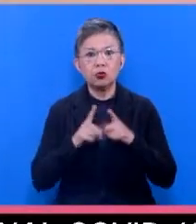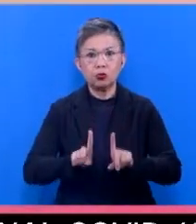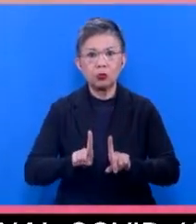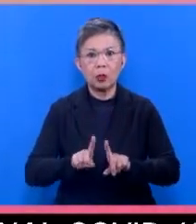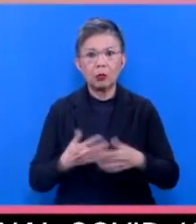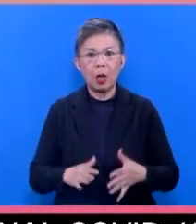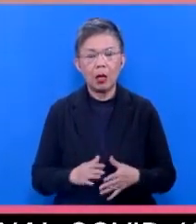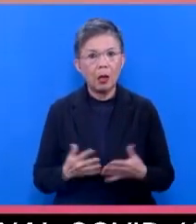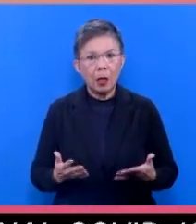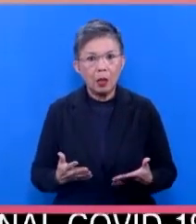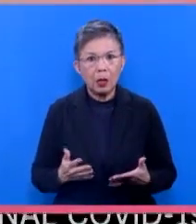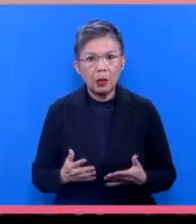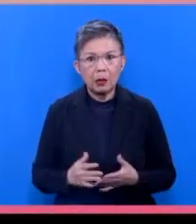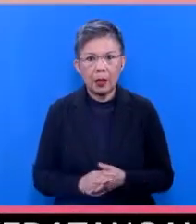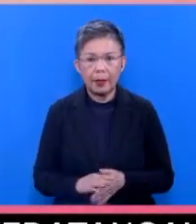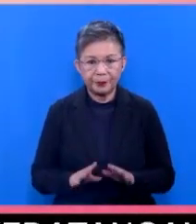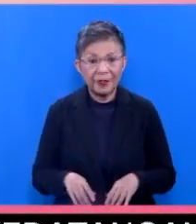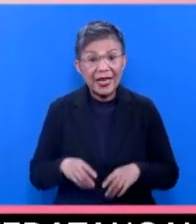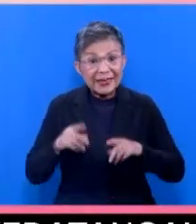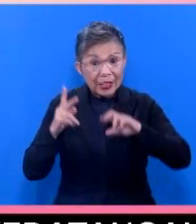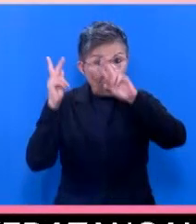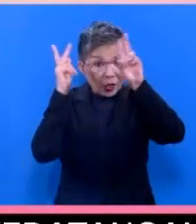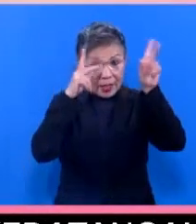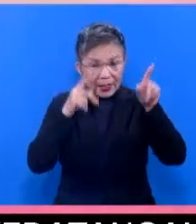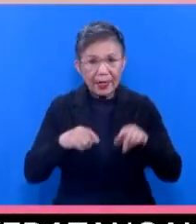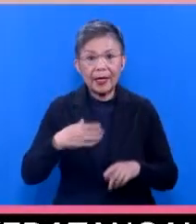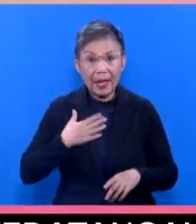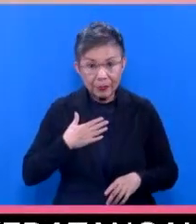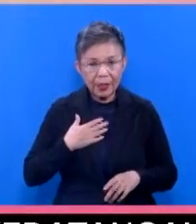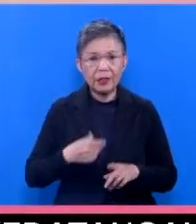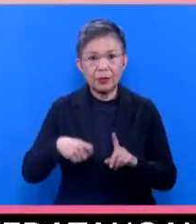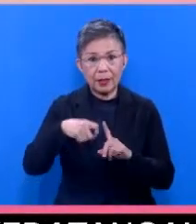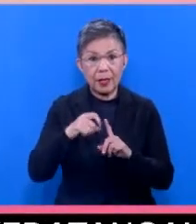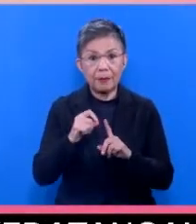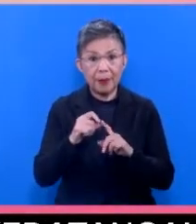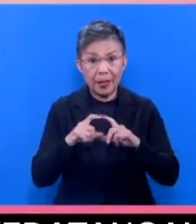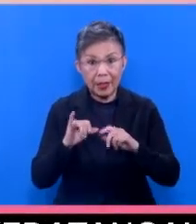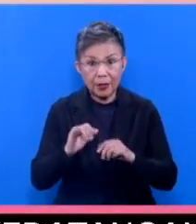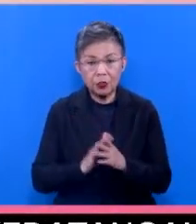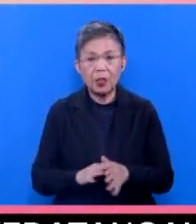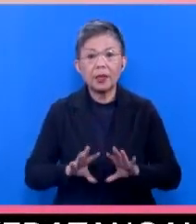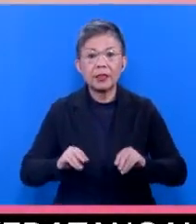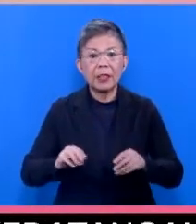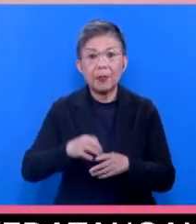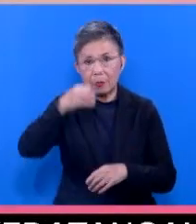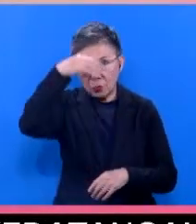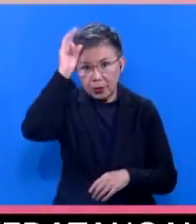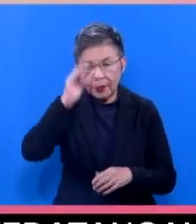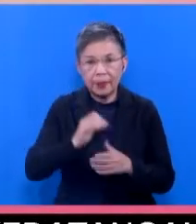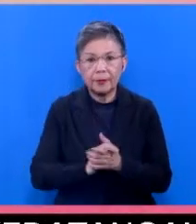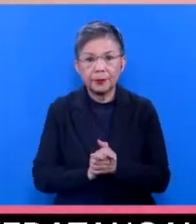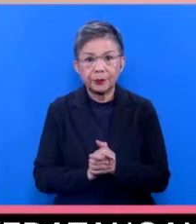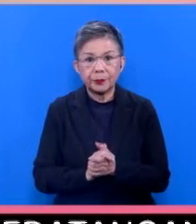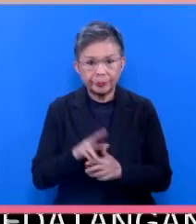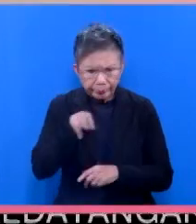dialami. Konteks ini KPAI sudah berkoordinasi dengan Kanit PPA Mabes Polri